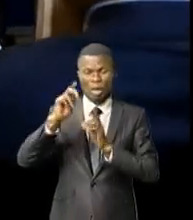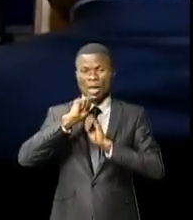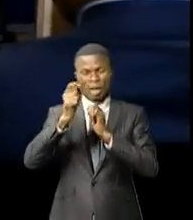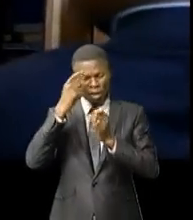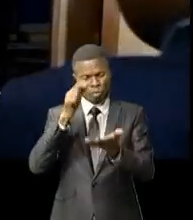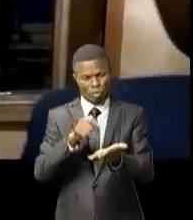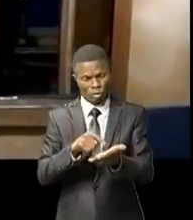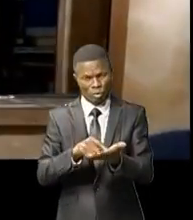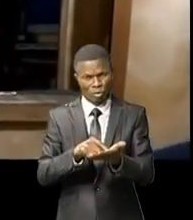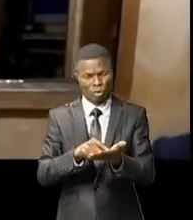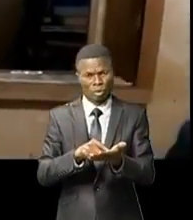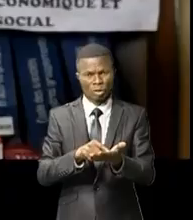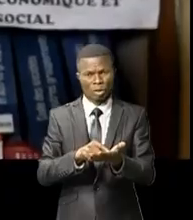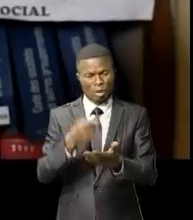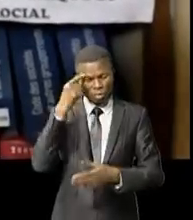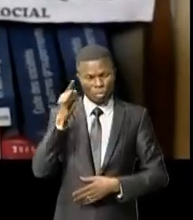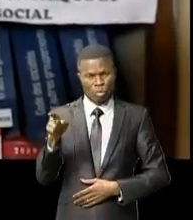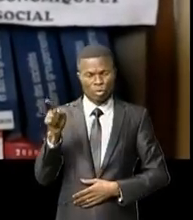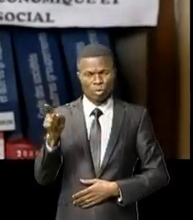moi